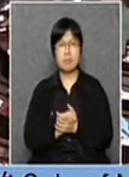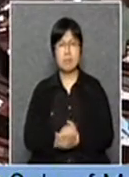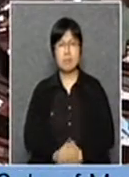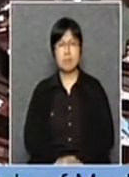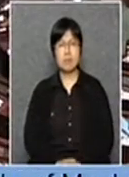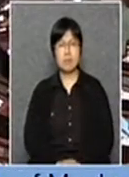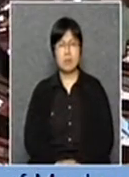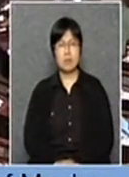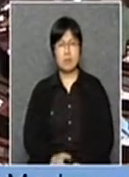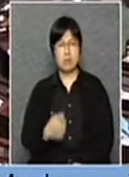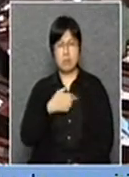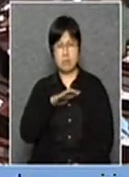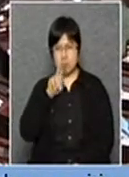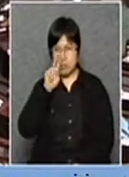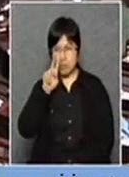代理主席，我哋睇翻